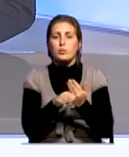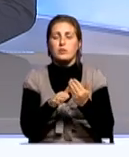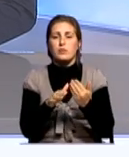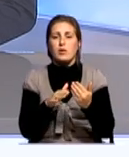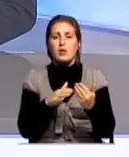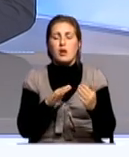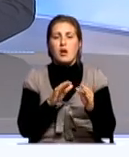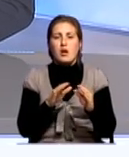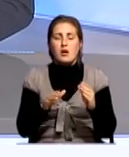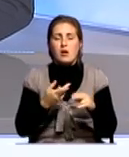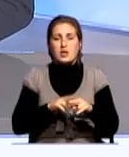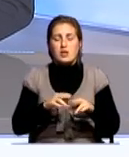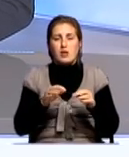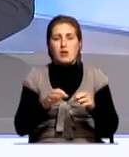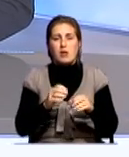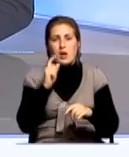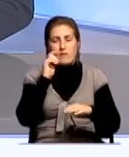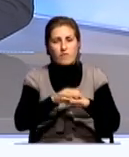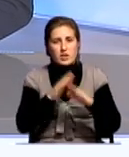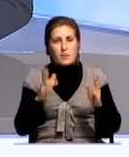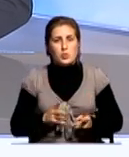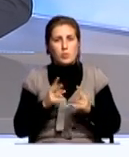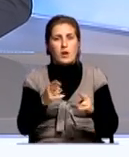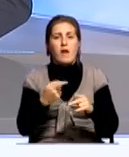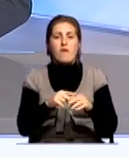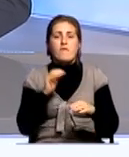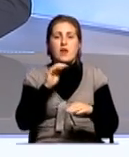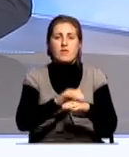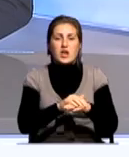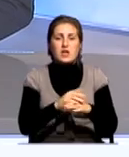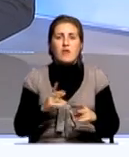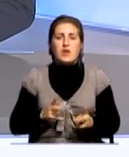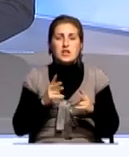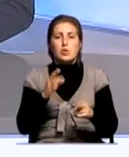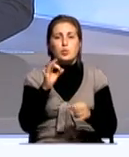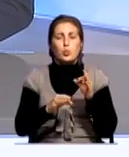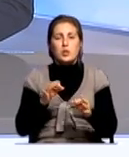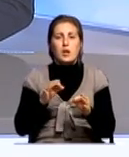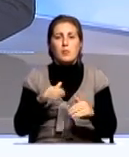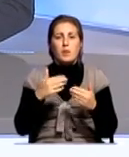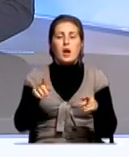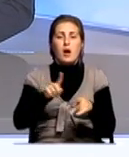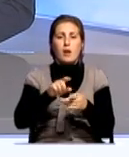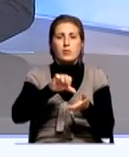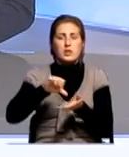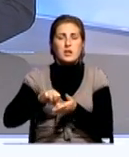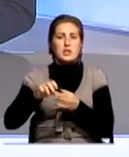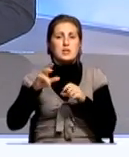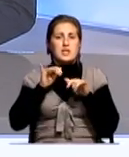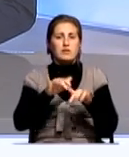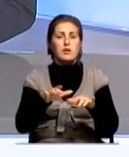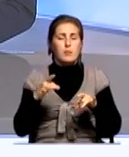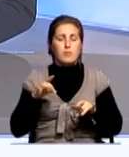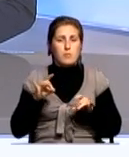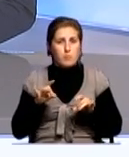раскрытию данных преступлений поскольку выявление факта и фиксирование факто взято вки предполагает проведение определённых оперативно следственных